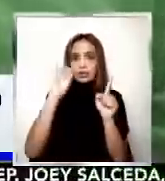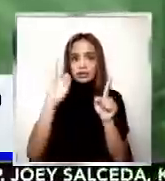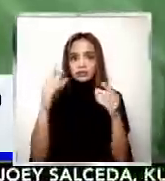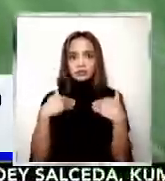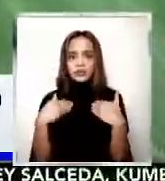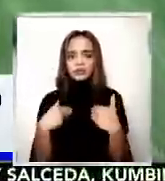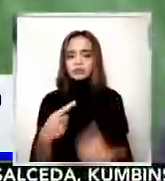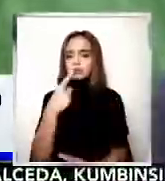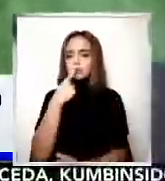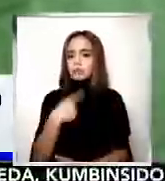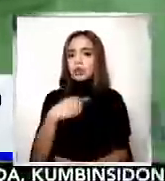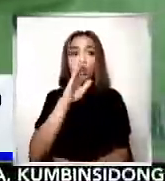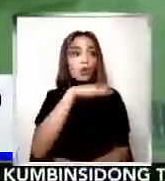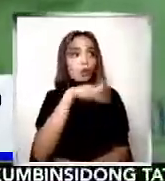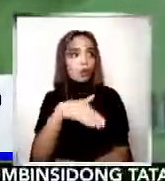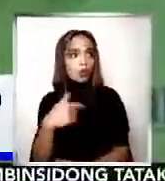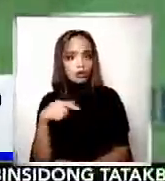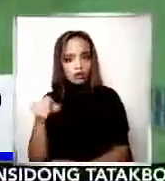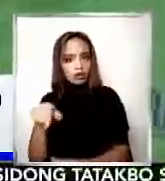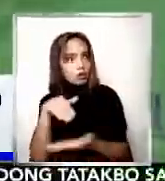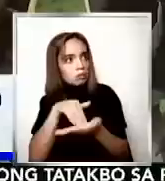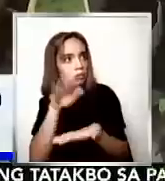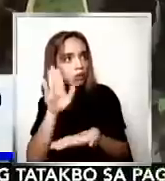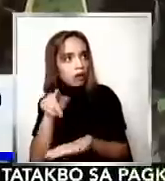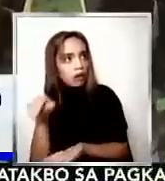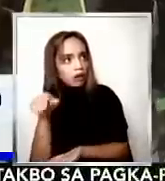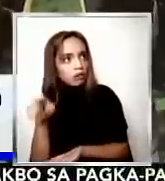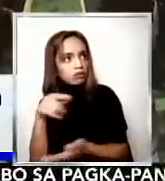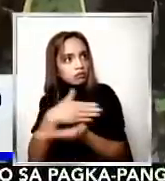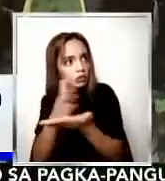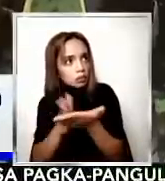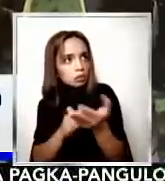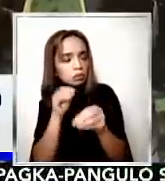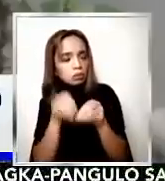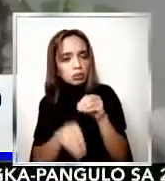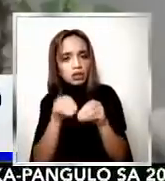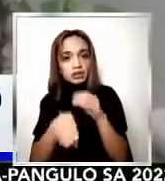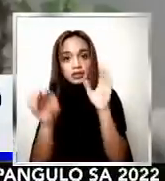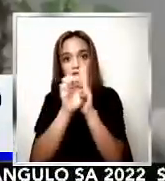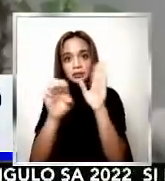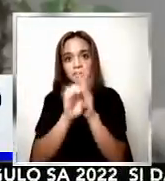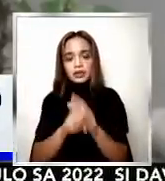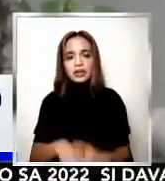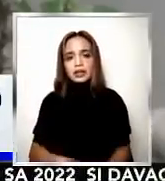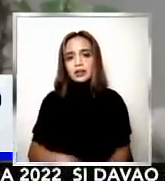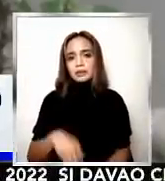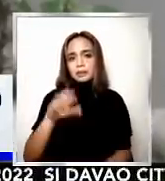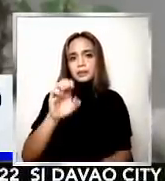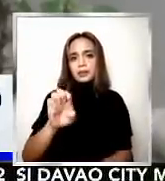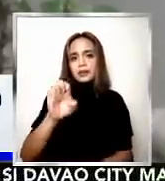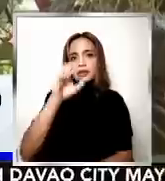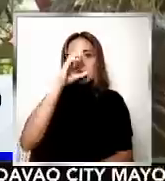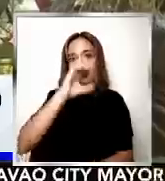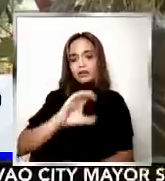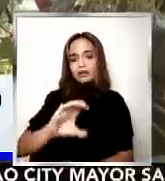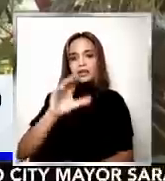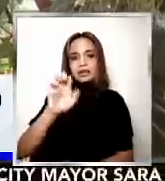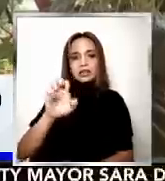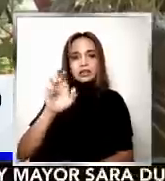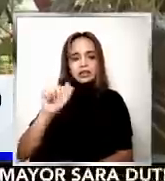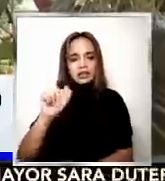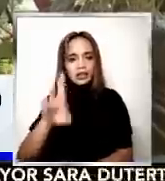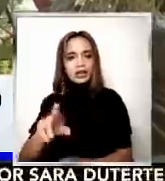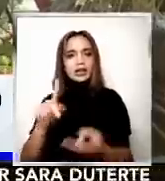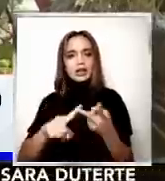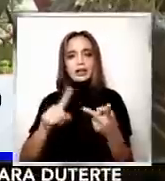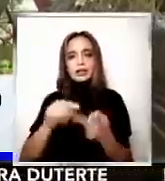may kamahalan ang ilan sa mga ito, gaya ng elephant ear at ruby rubber tree. Kailangan lagi